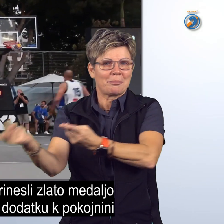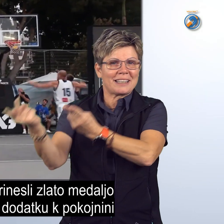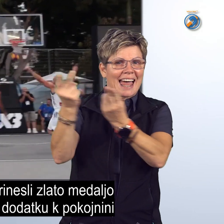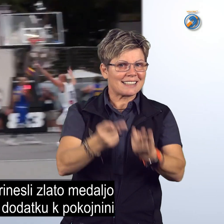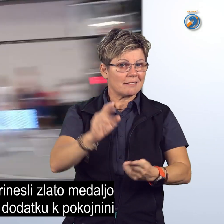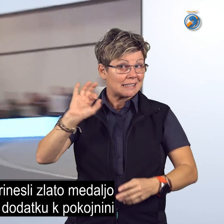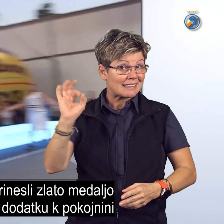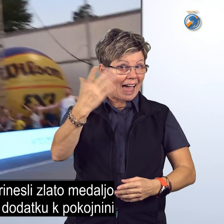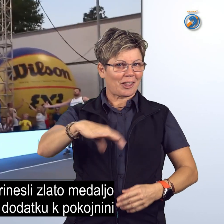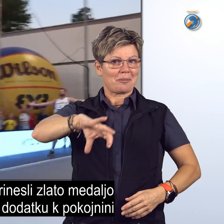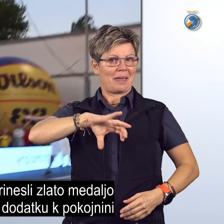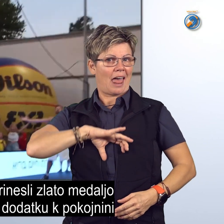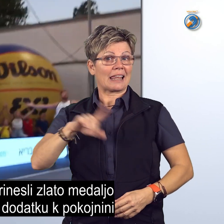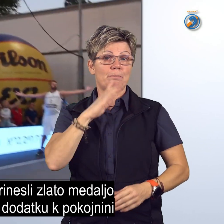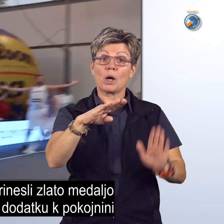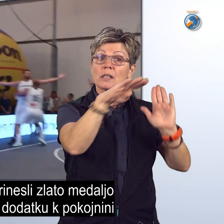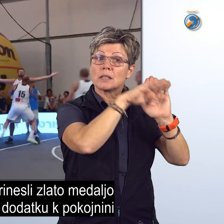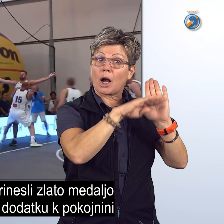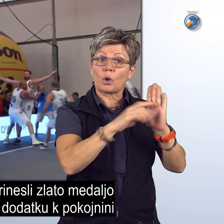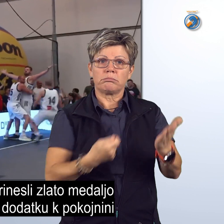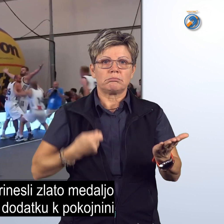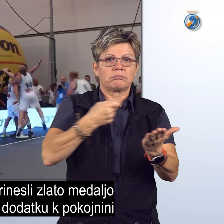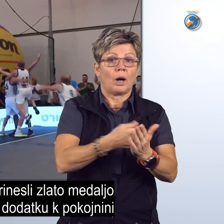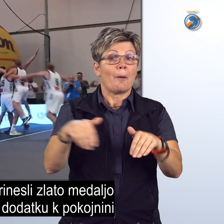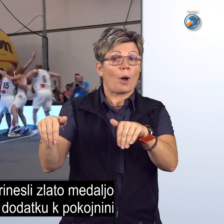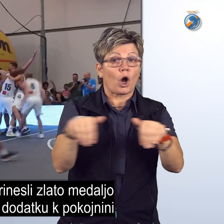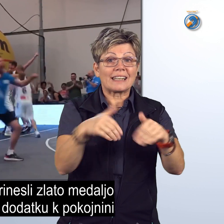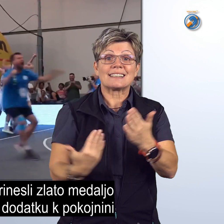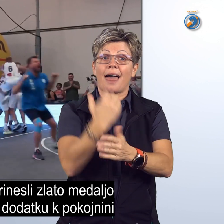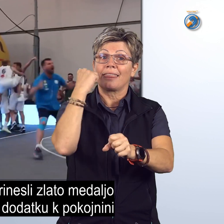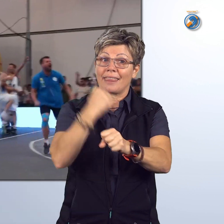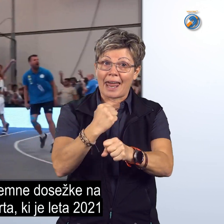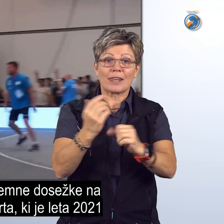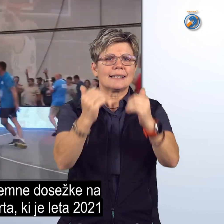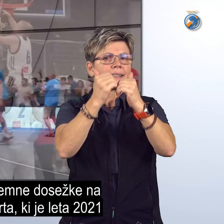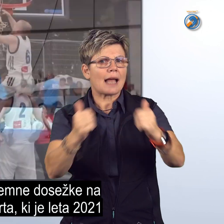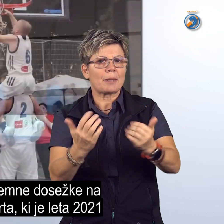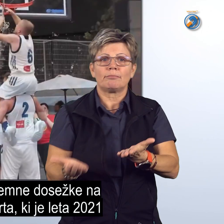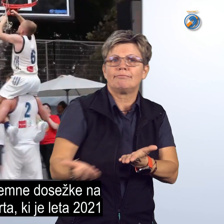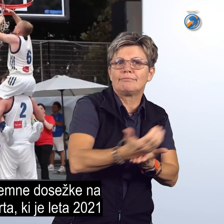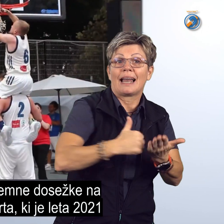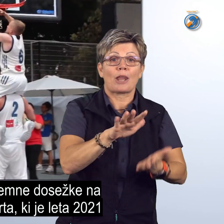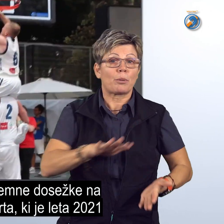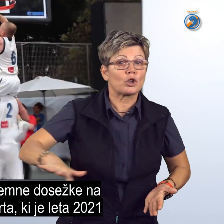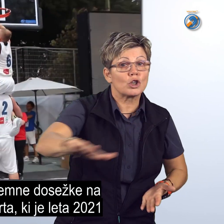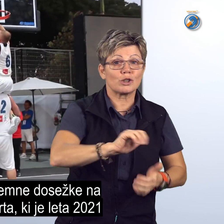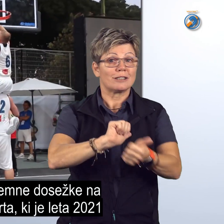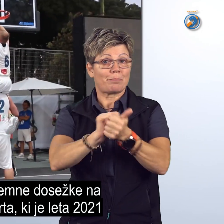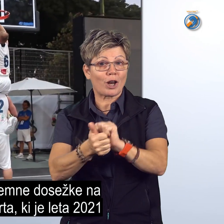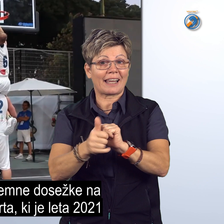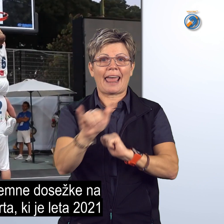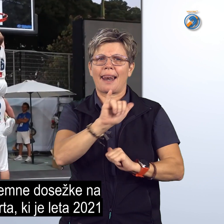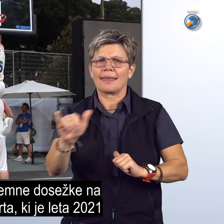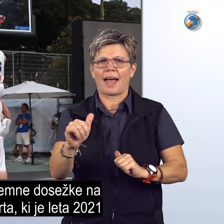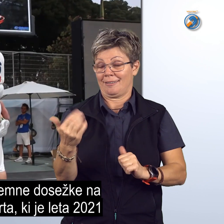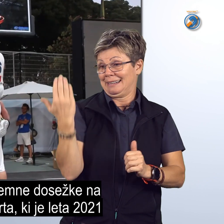Košarkarji so prinesli zlato medaljo in po zakonu o dodatku k pokojnini za delo in izjemne dosežke na